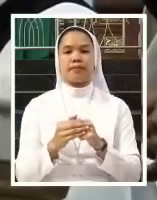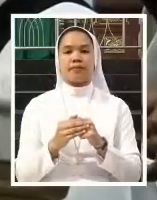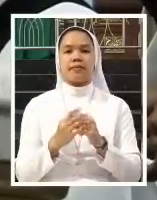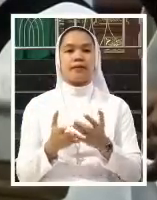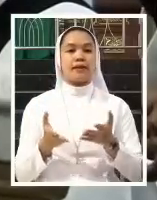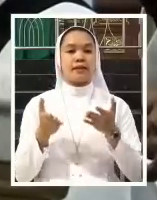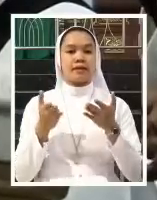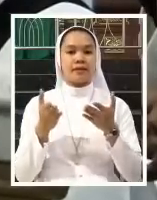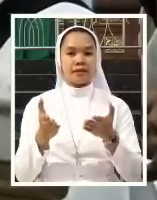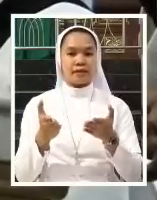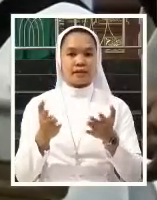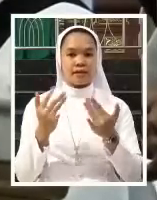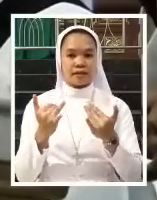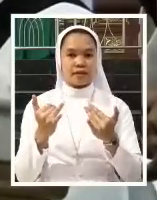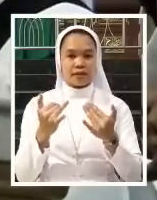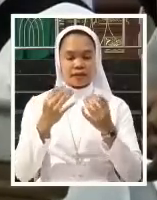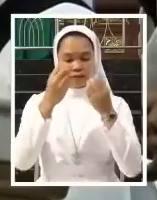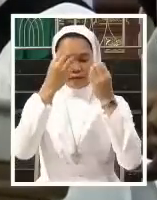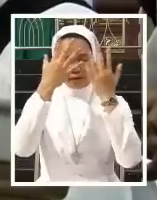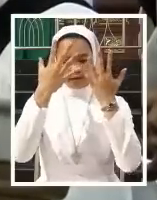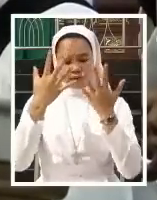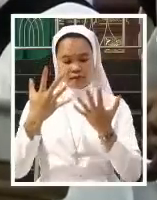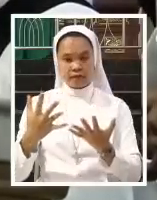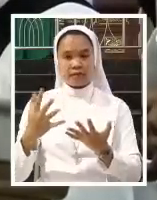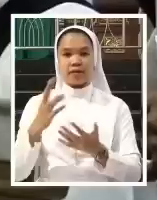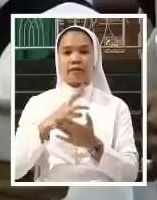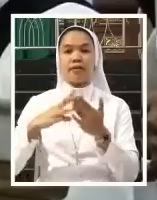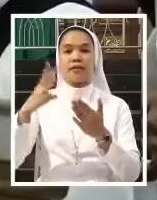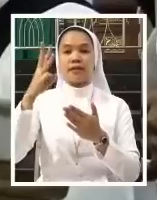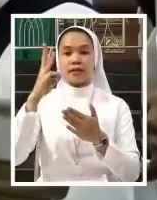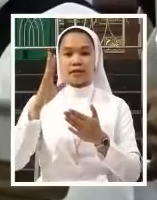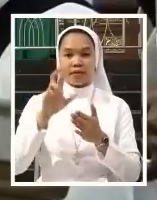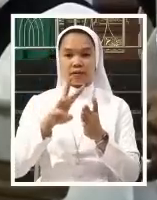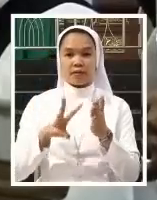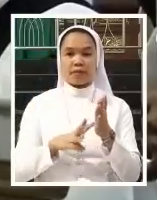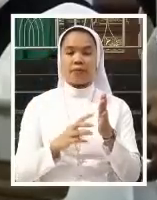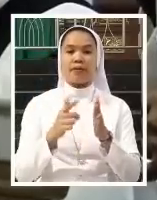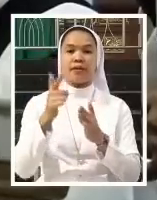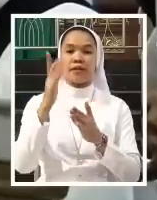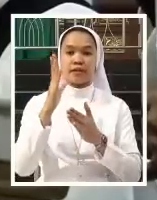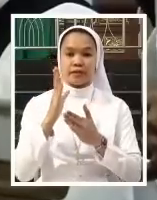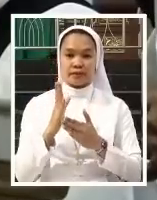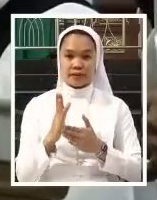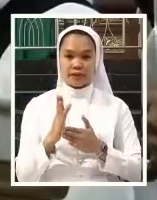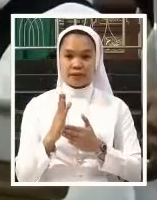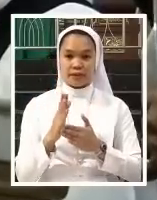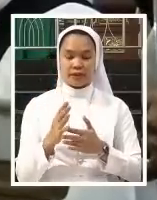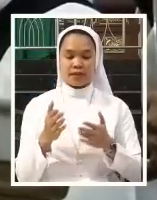unya na utob na, ang kasuratan na ini.